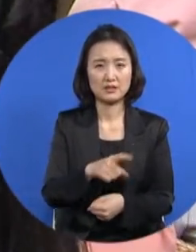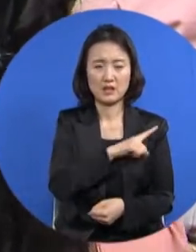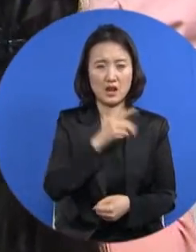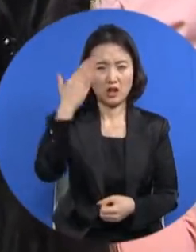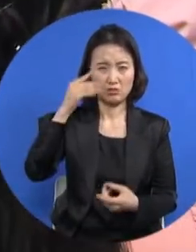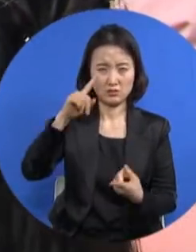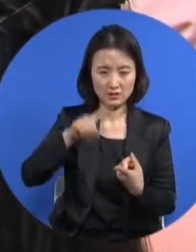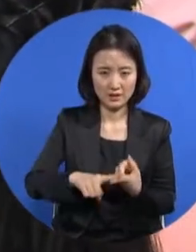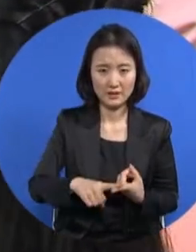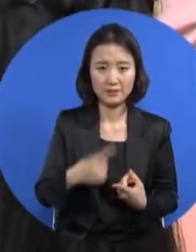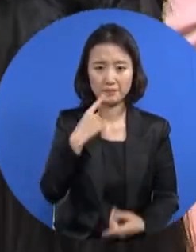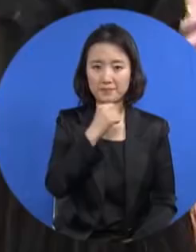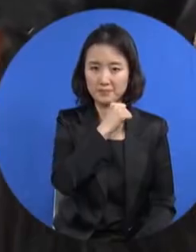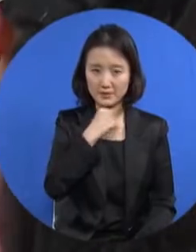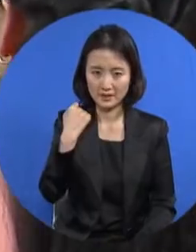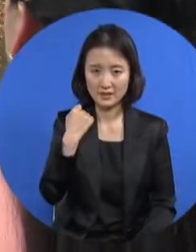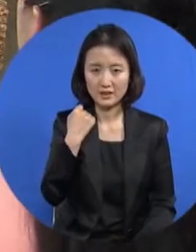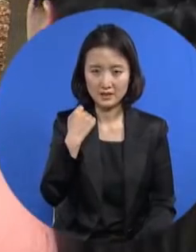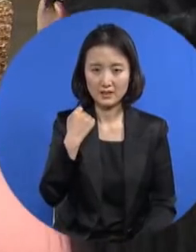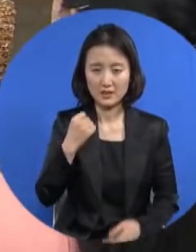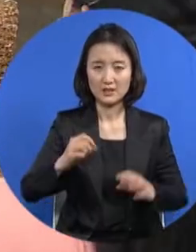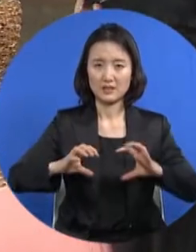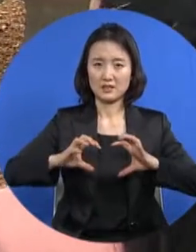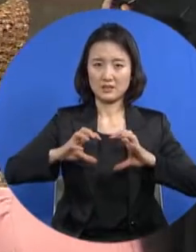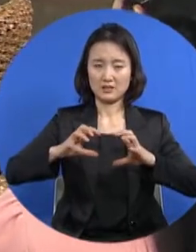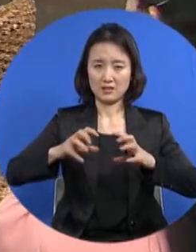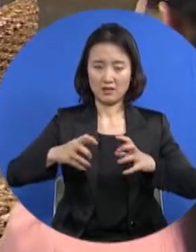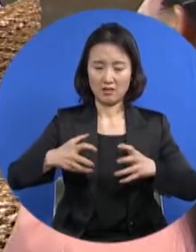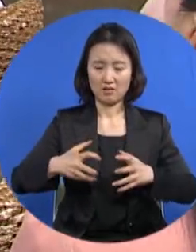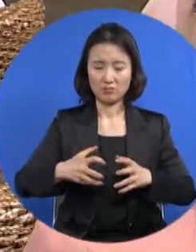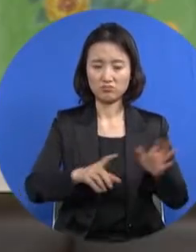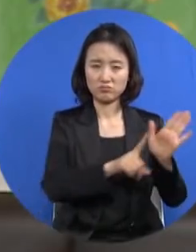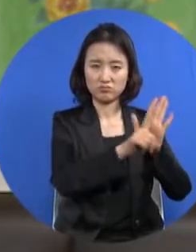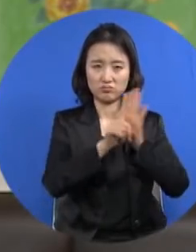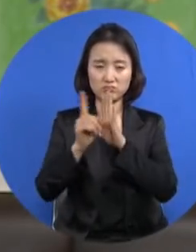가장 우리 집적인 게 가장 세계적인 거가 되어가고 있어요.